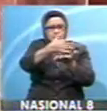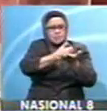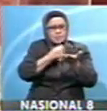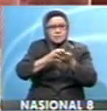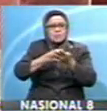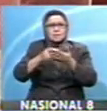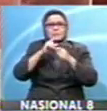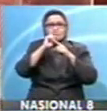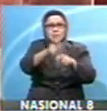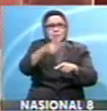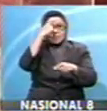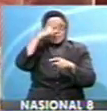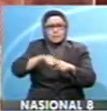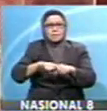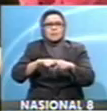Februari